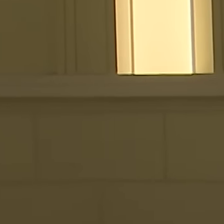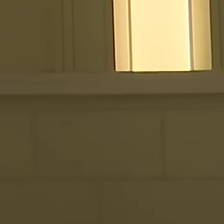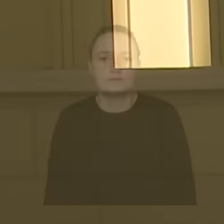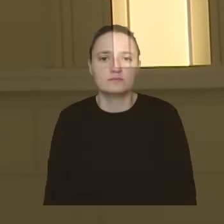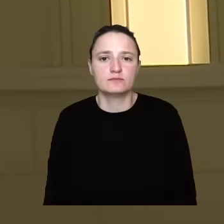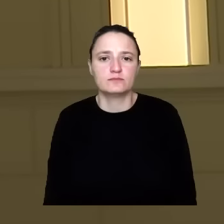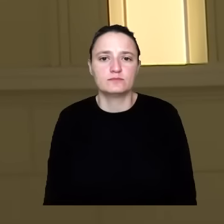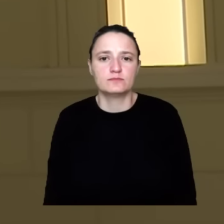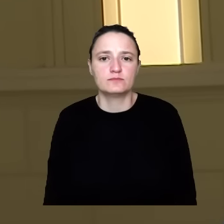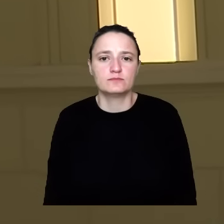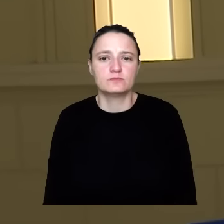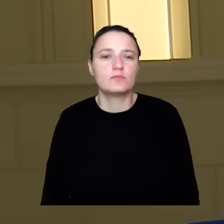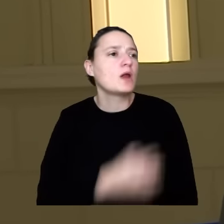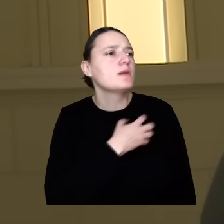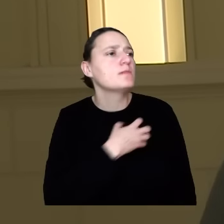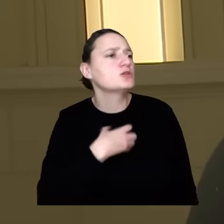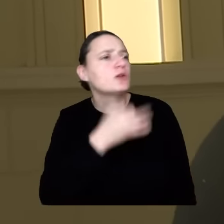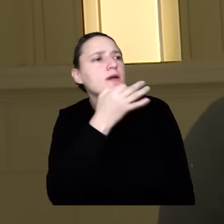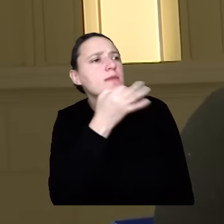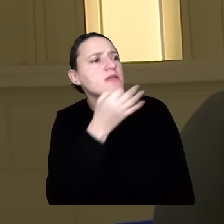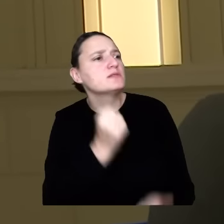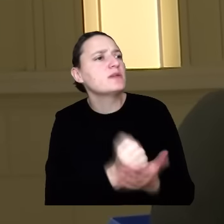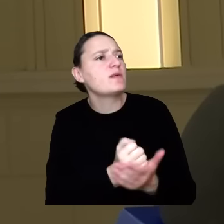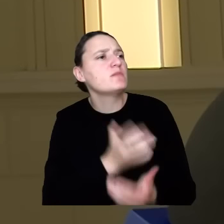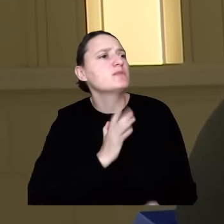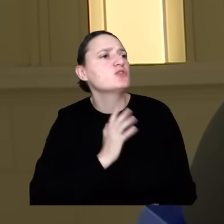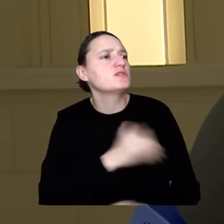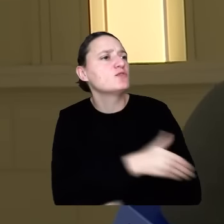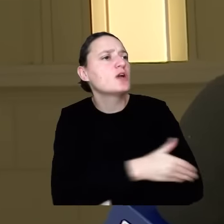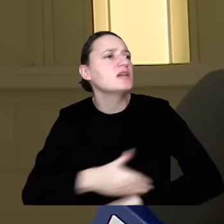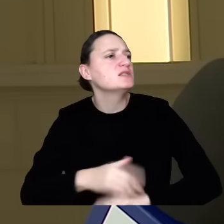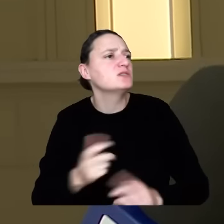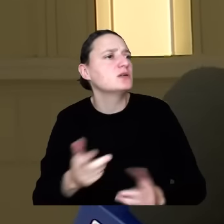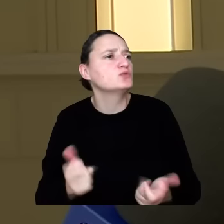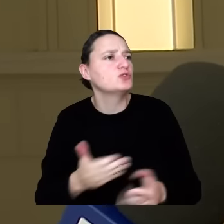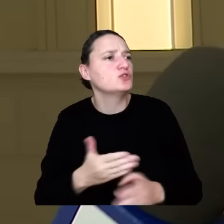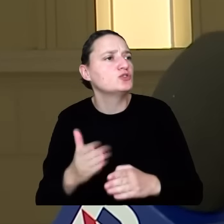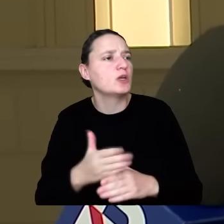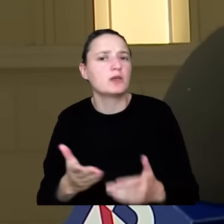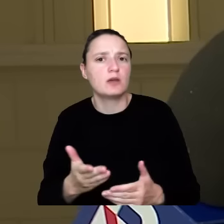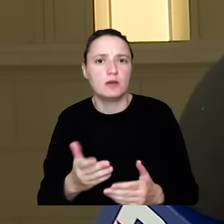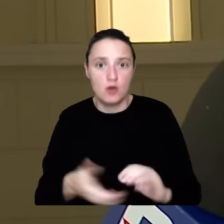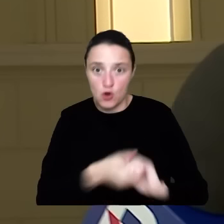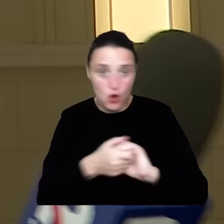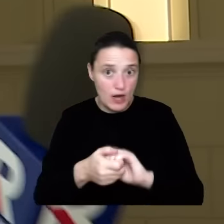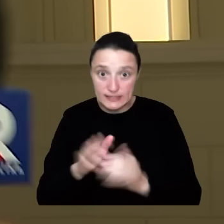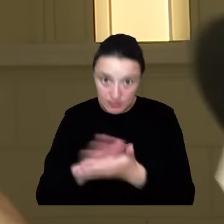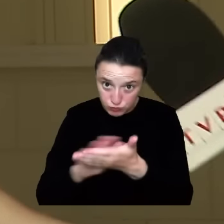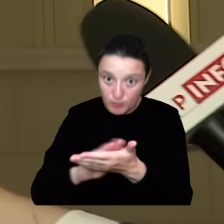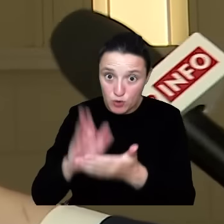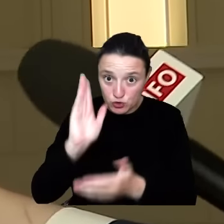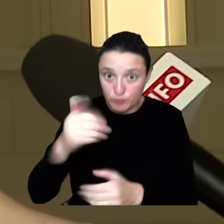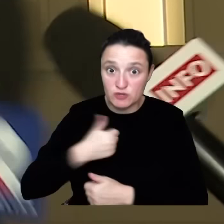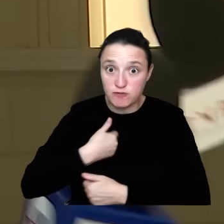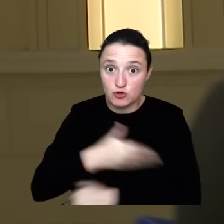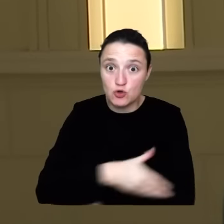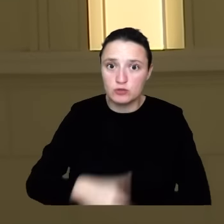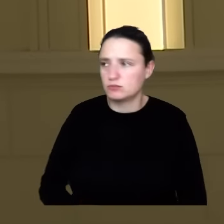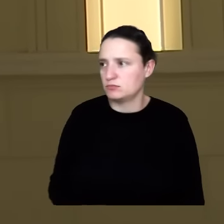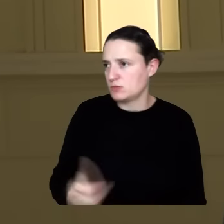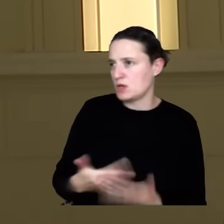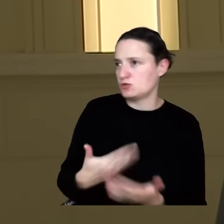Marszałku, jeszcze pytanie o kwestie związane z bezpieczeństwem, z tym, co dzieje się na granicy. Czy wasza koalicja przeprosi Straż Graniczną i Wojsko Polskie? Za co?